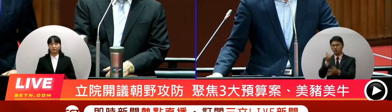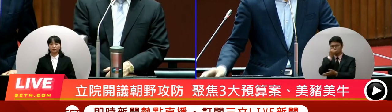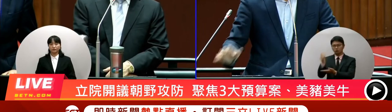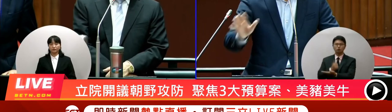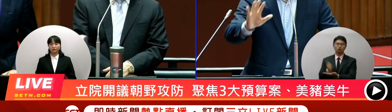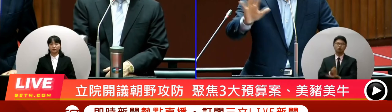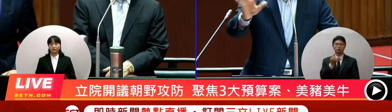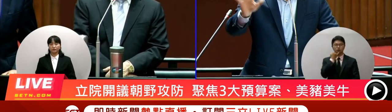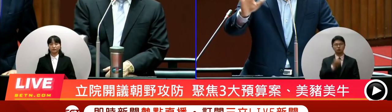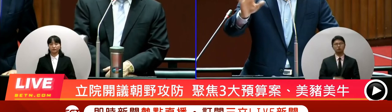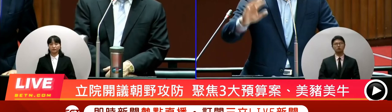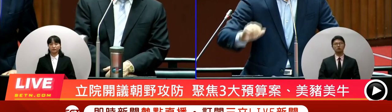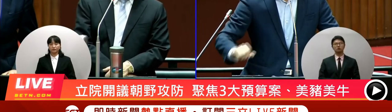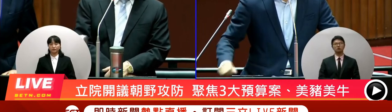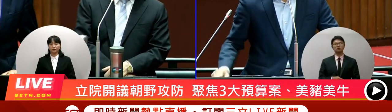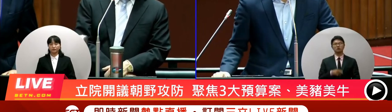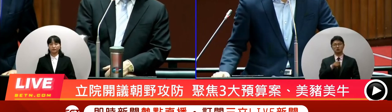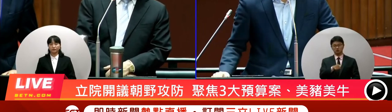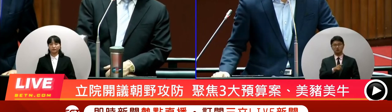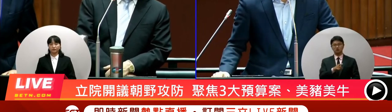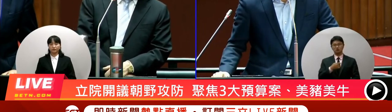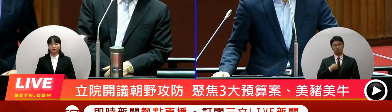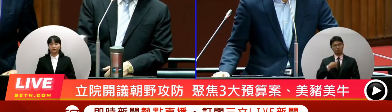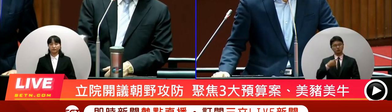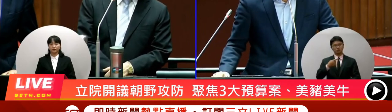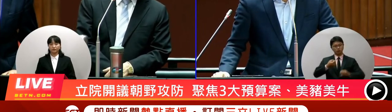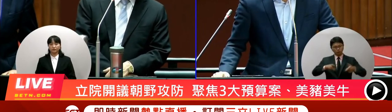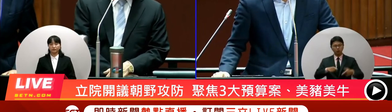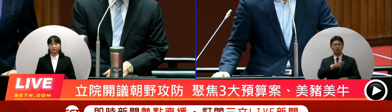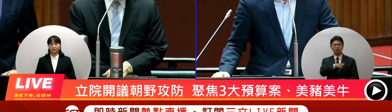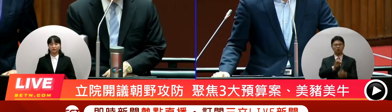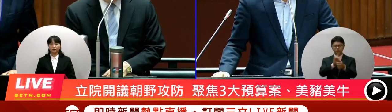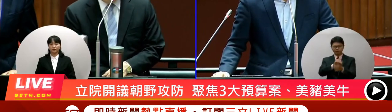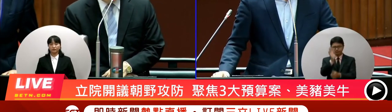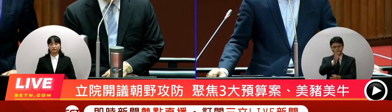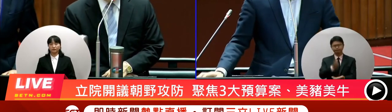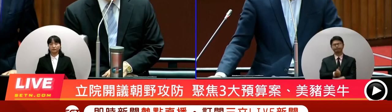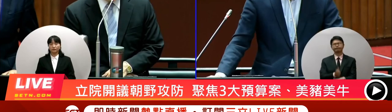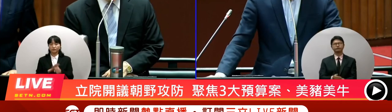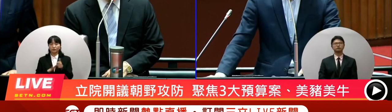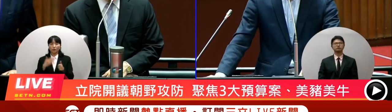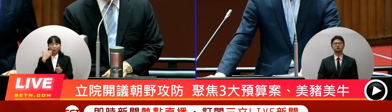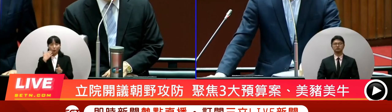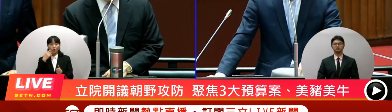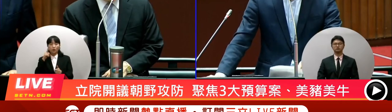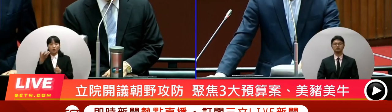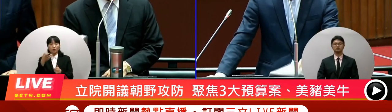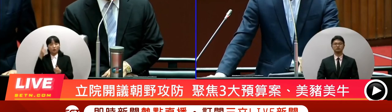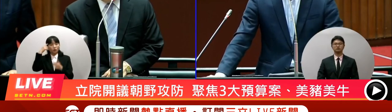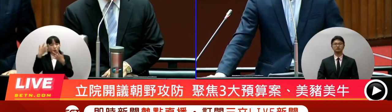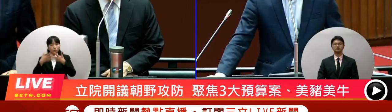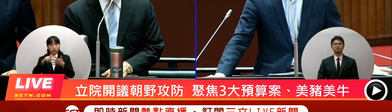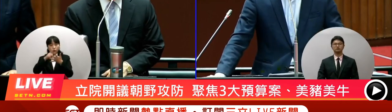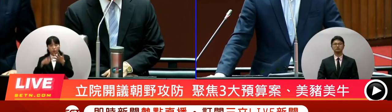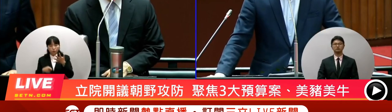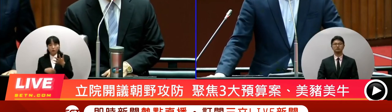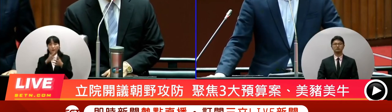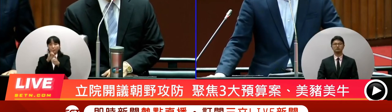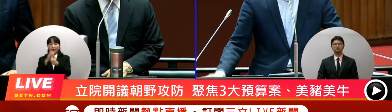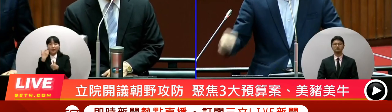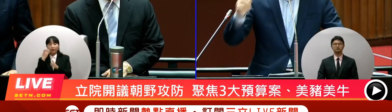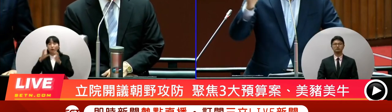所以不用再带风向卖个骗啊。 委员，如果依你的逻辑，骗的是国民